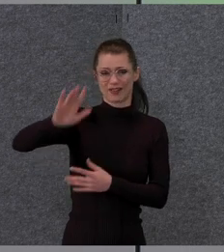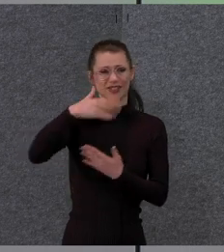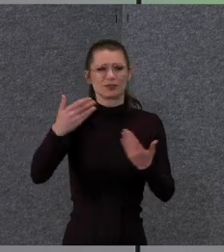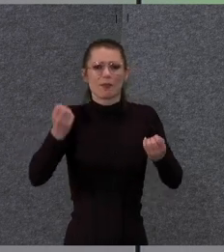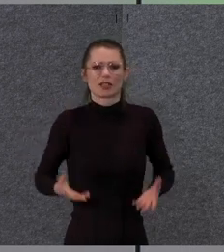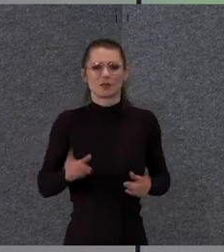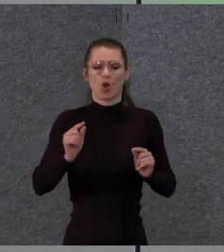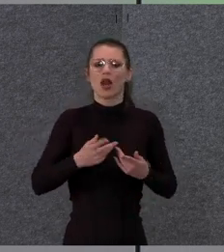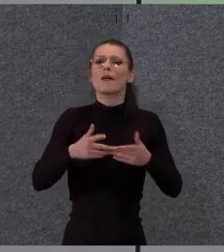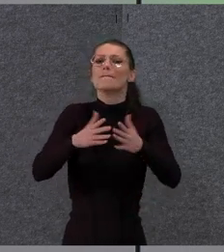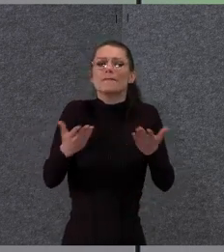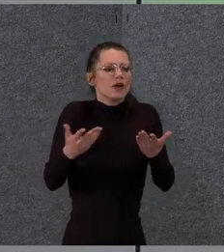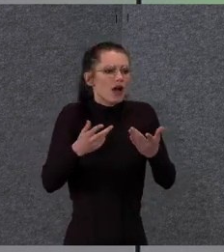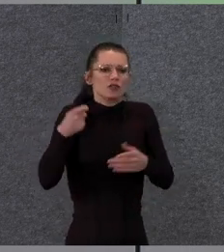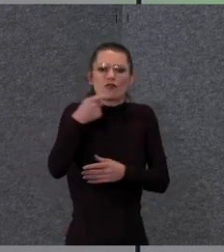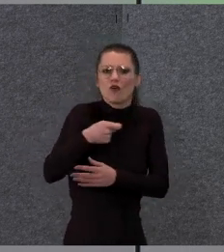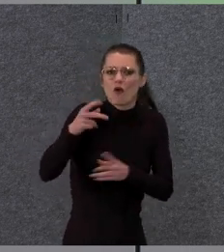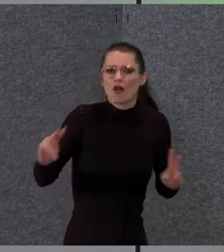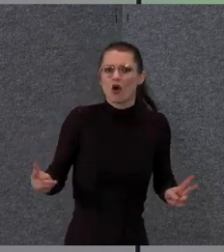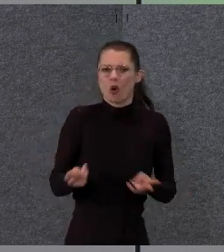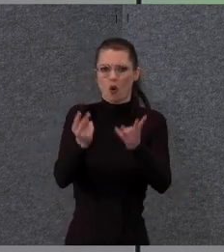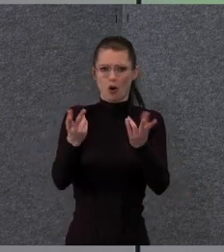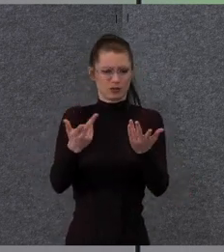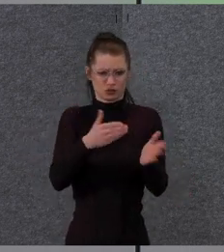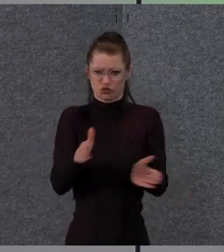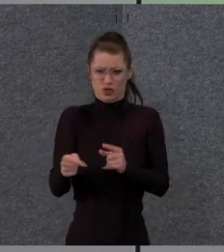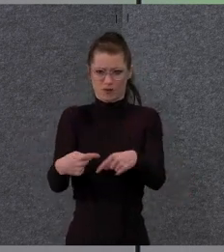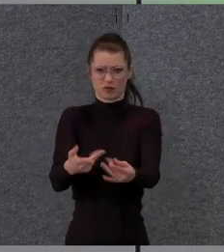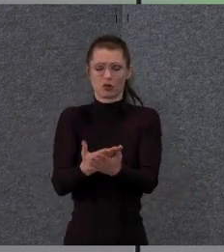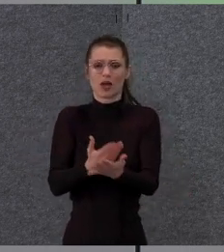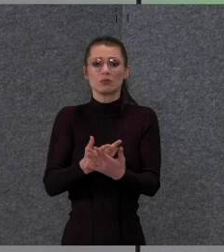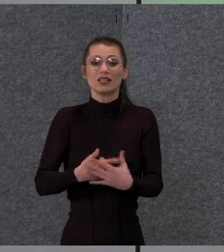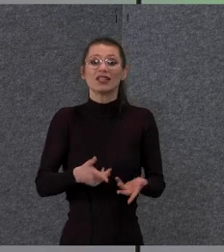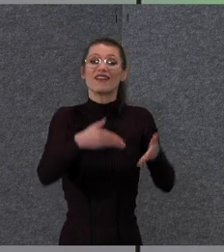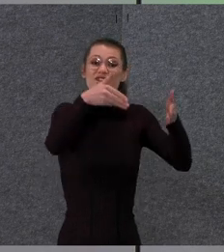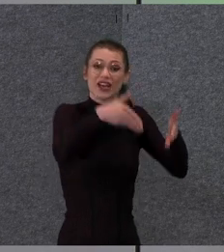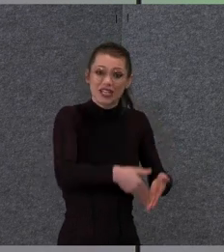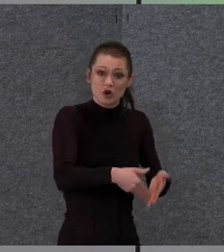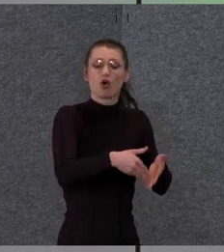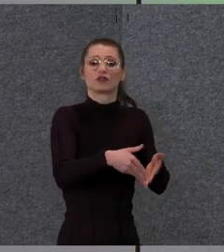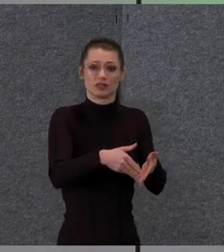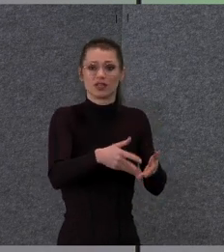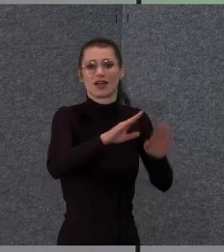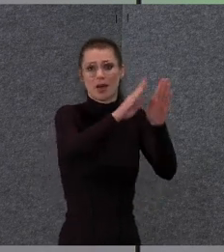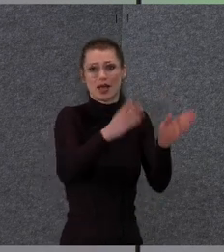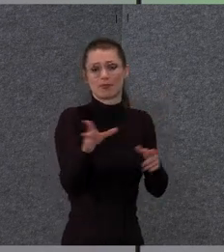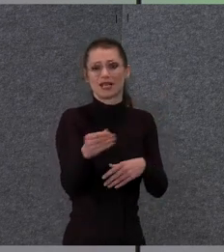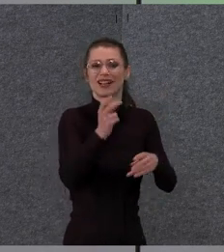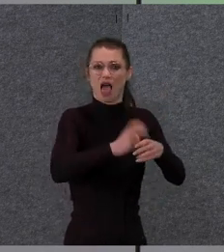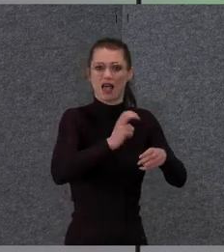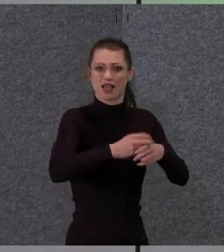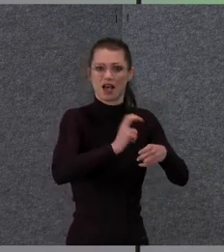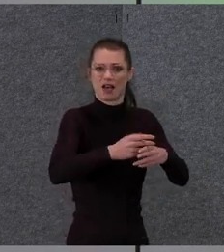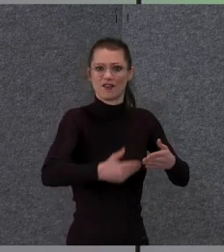Breitbandförderung, die völlige Fehlanreize liefert, die dazu führt, dass beispielsweise Friedhofskapellen mit Glasfaser angebunden werden, die Schulen aber